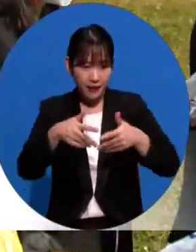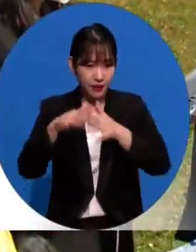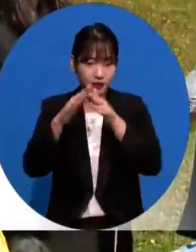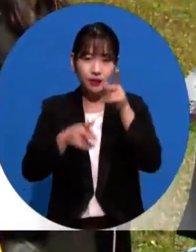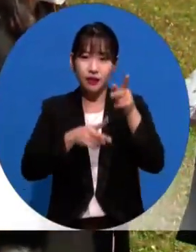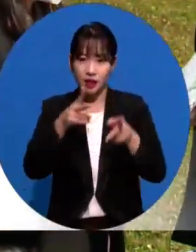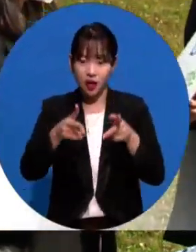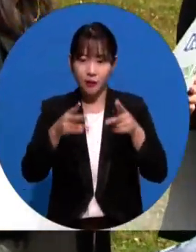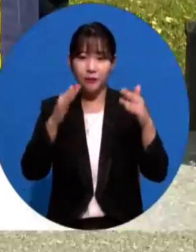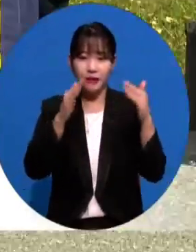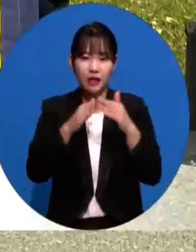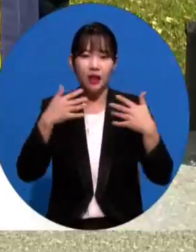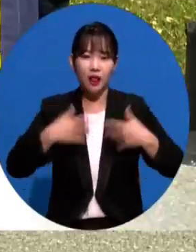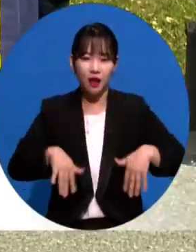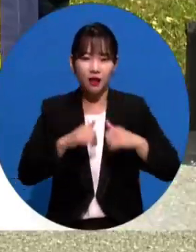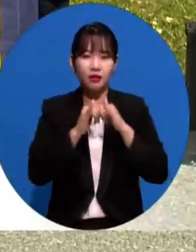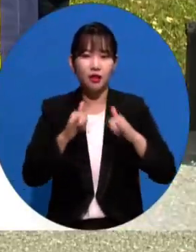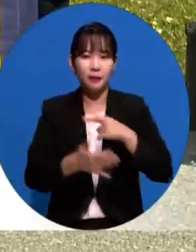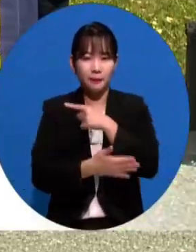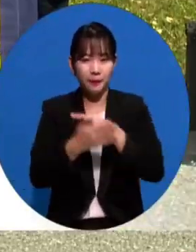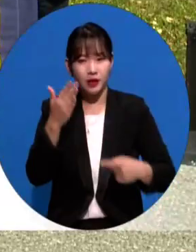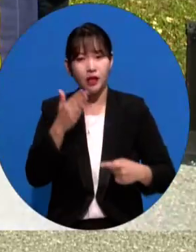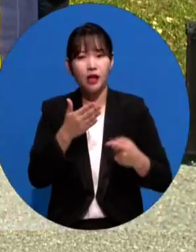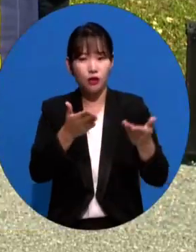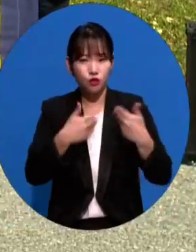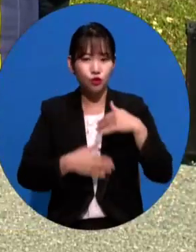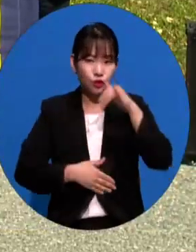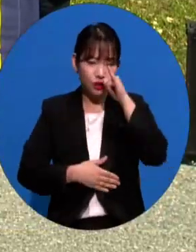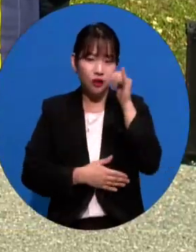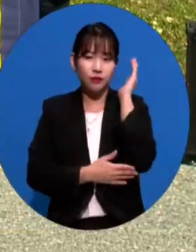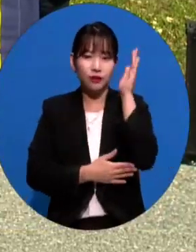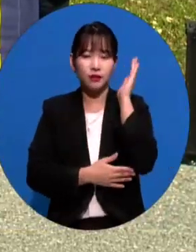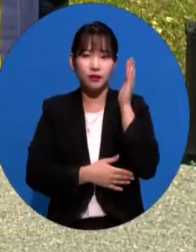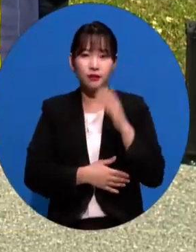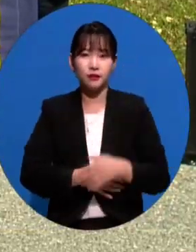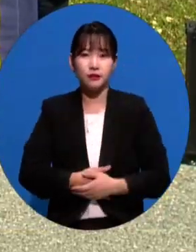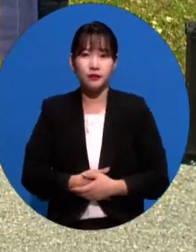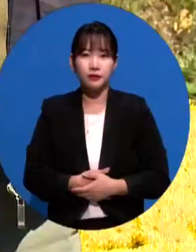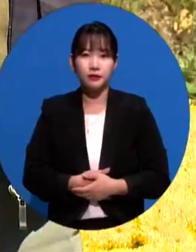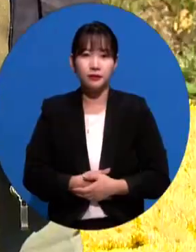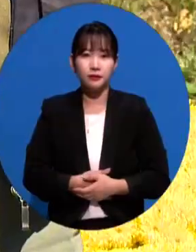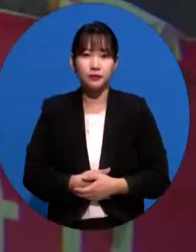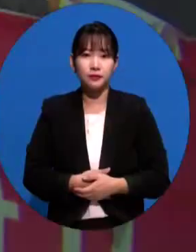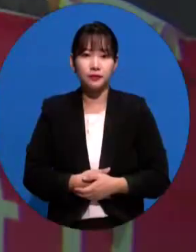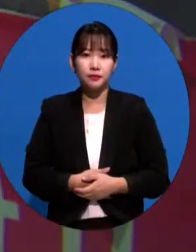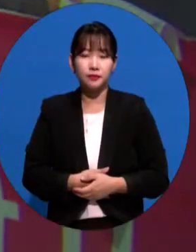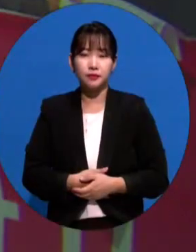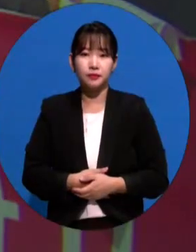사업은 주거 취약 계층에게 피해를 가져다 줄 수 있다고 주장했습니다.